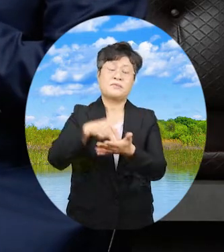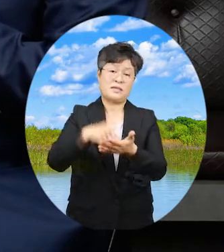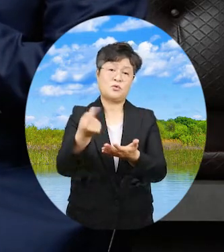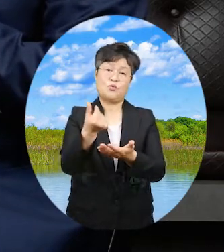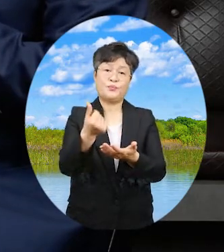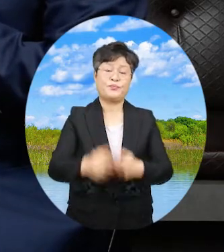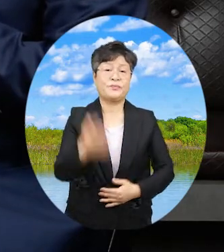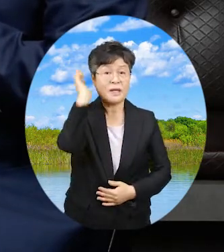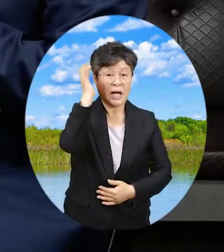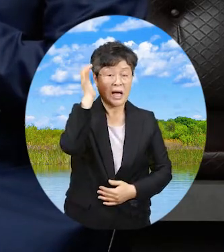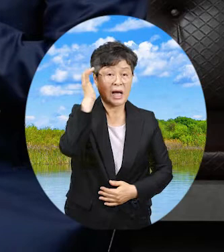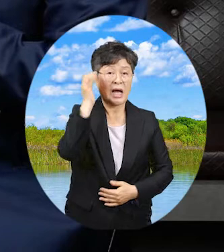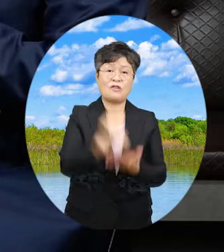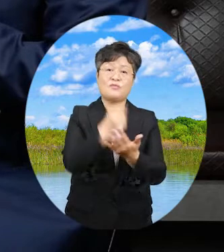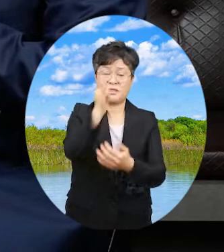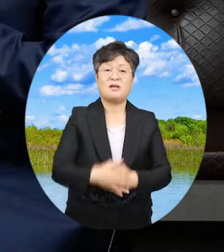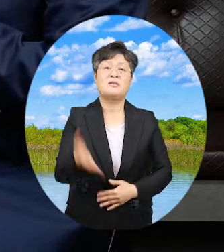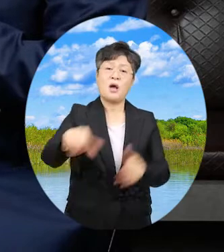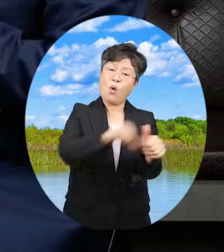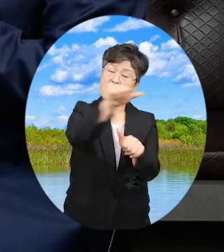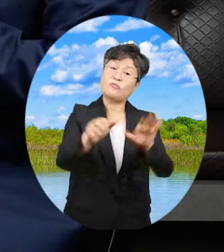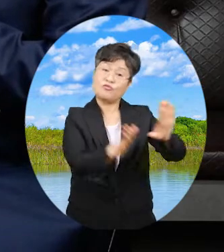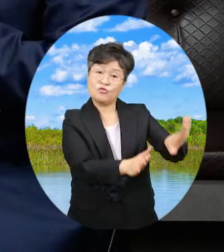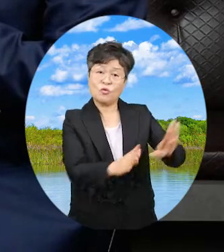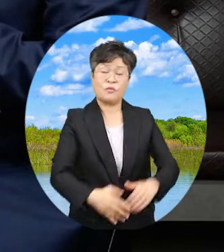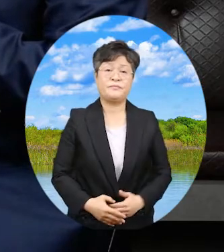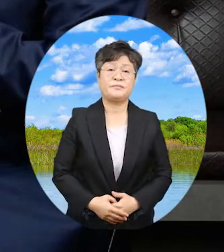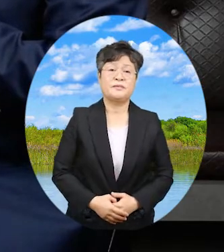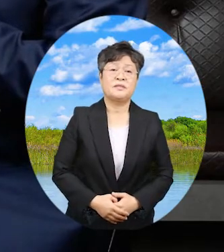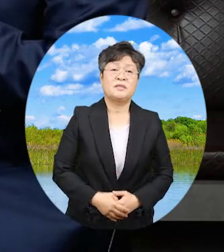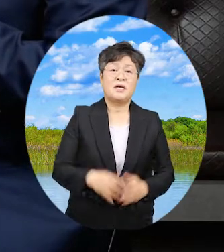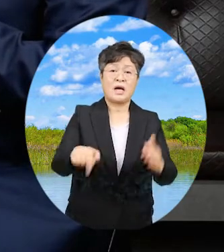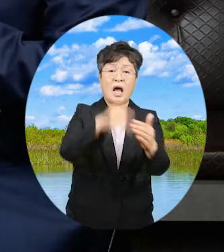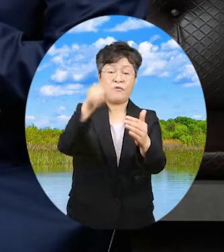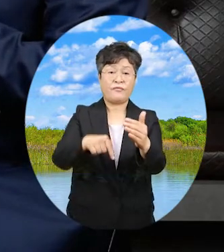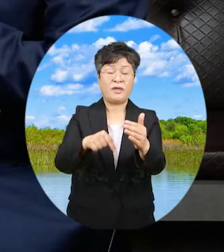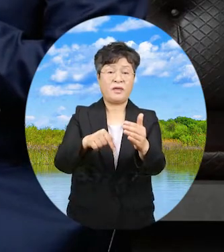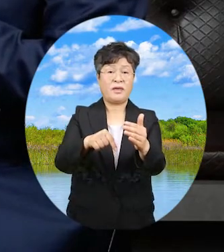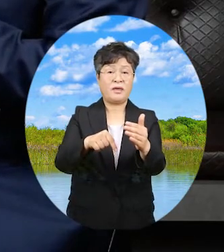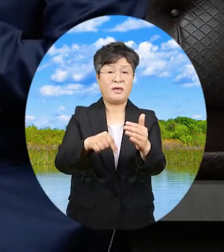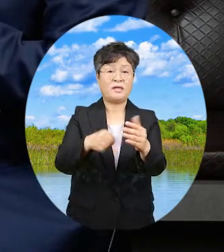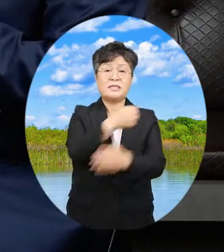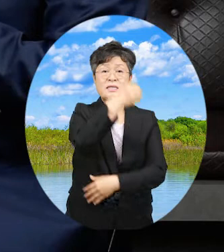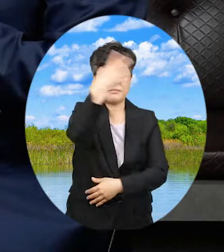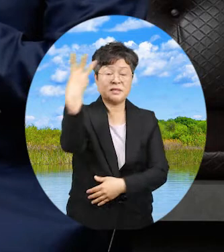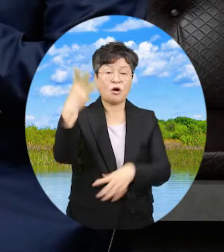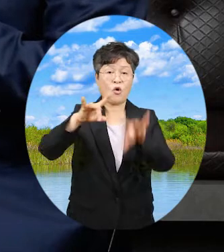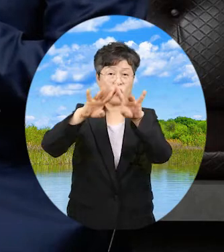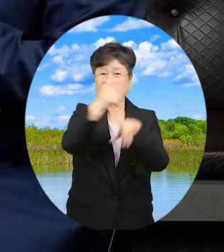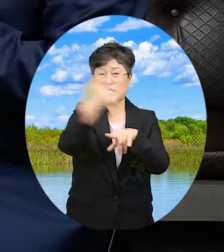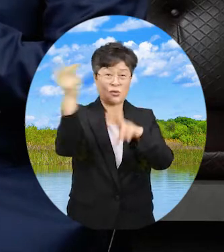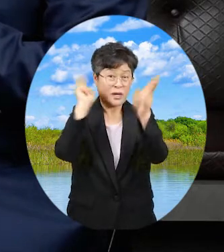어려워지는 거거든요. 그런 측면에서 보면 하천 건처나의 공업 용수를 방류함으로 인해서 좋은 순 기능이 있는 반면에 그것이 이제